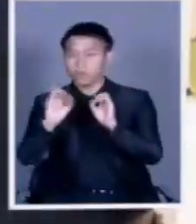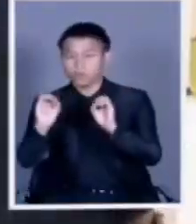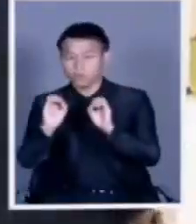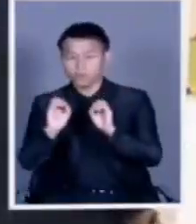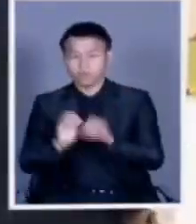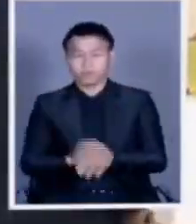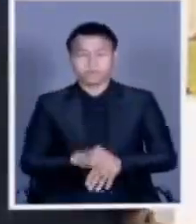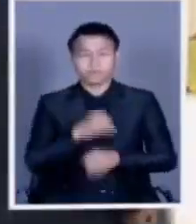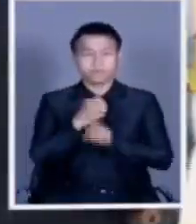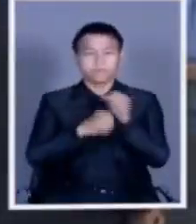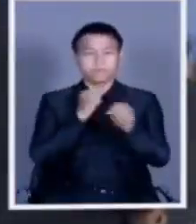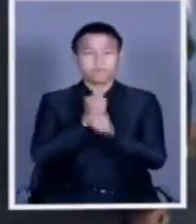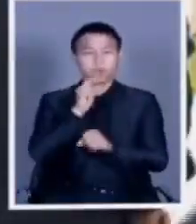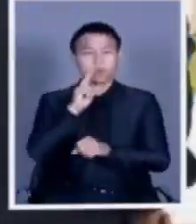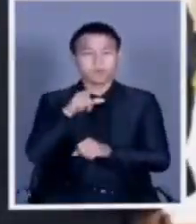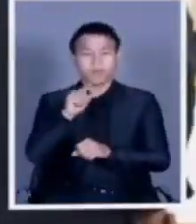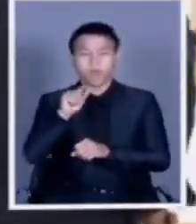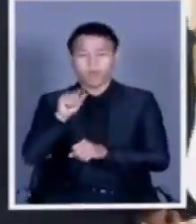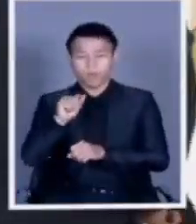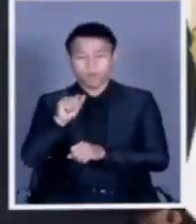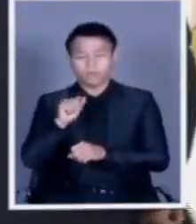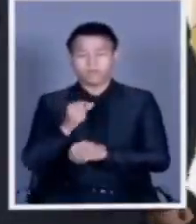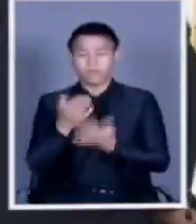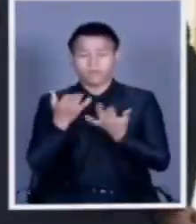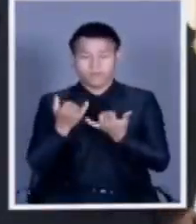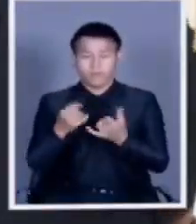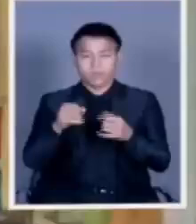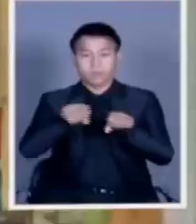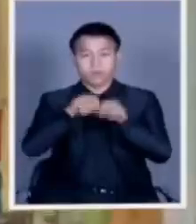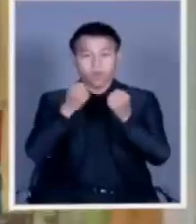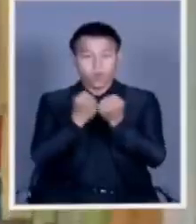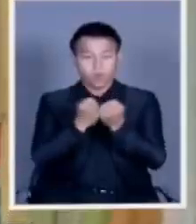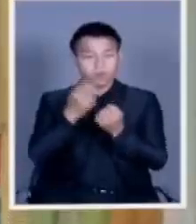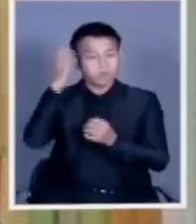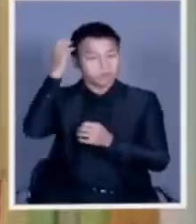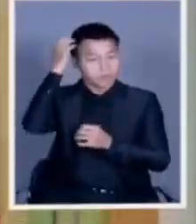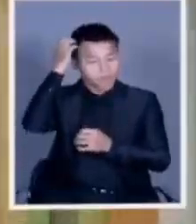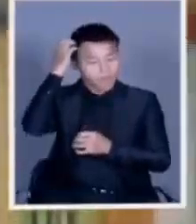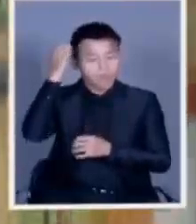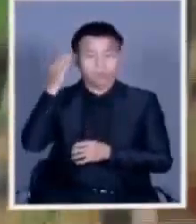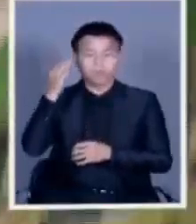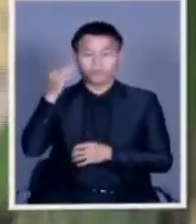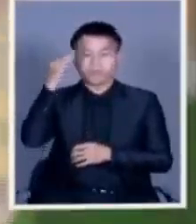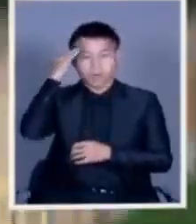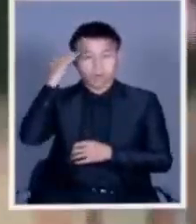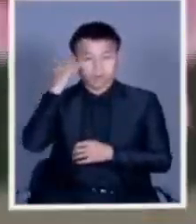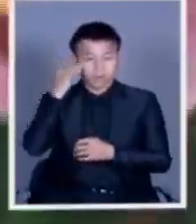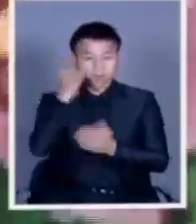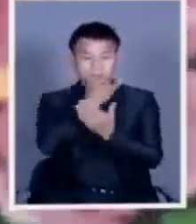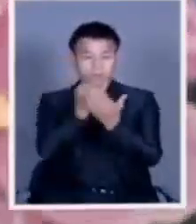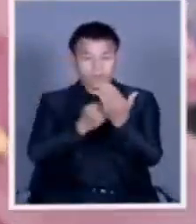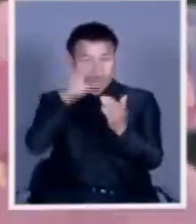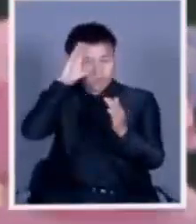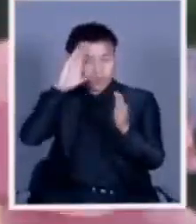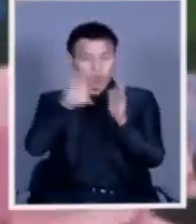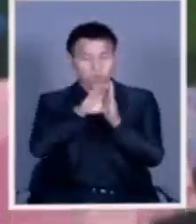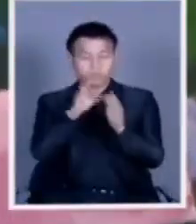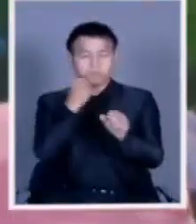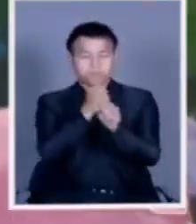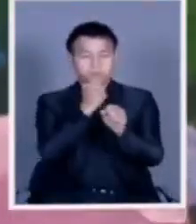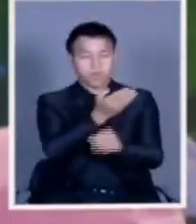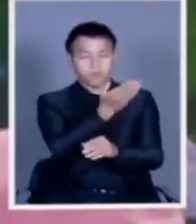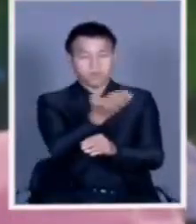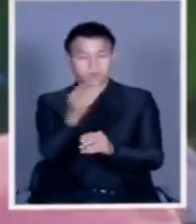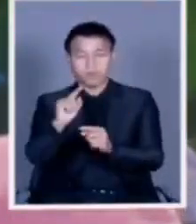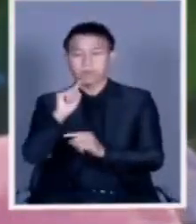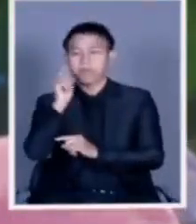มมือสองสมาคมพวกเฮาแล้วก็มีการเคลื่อนไหวริเ